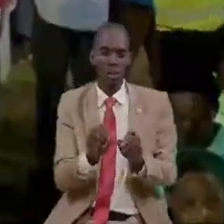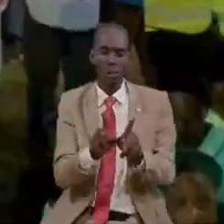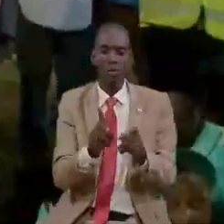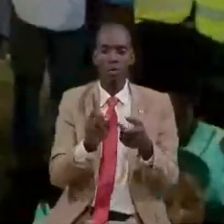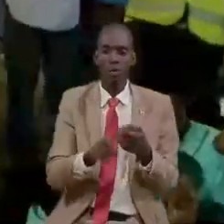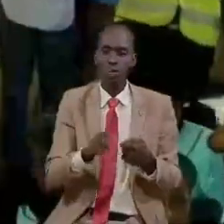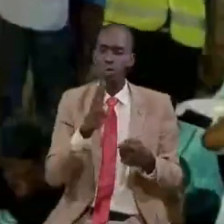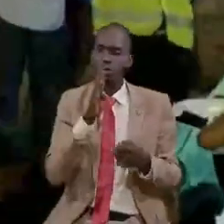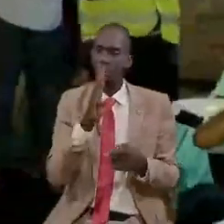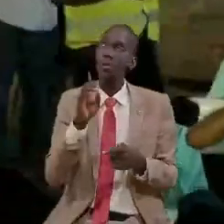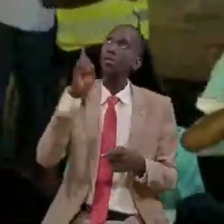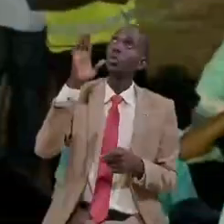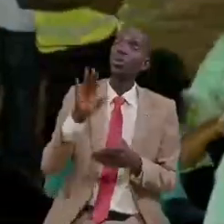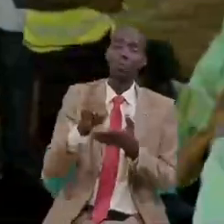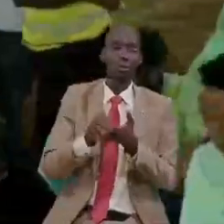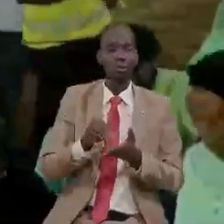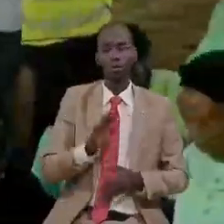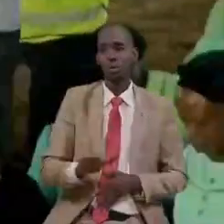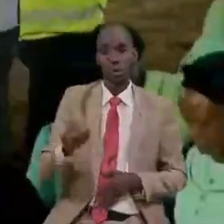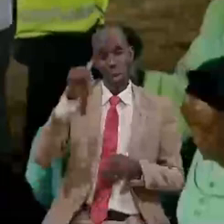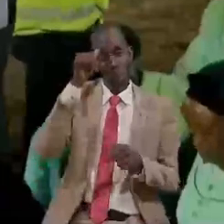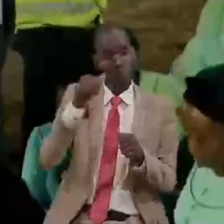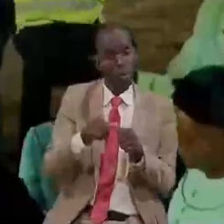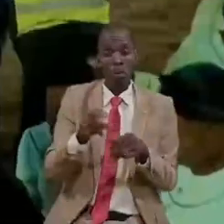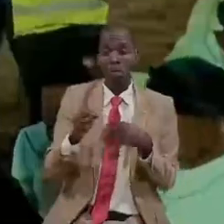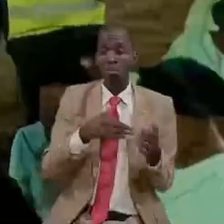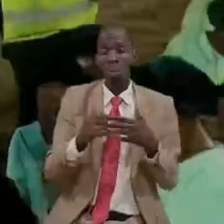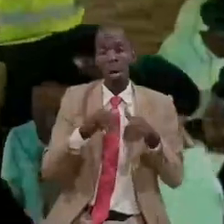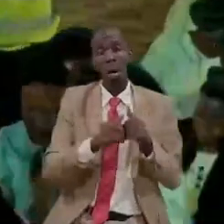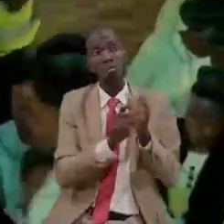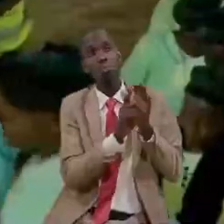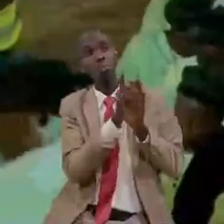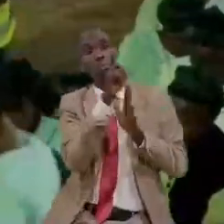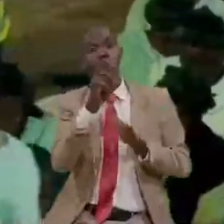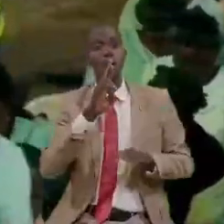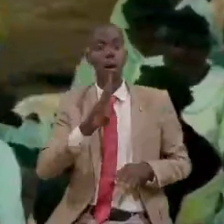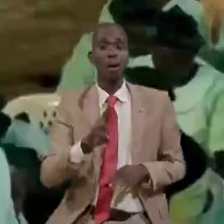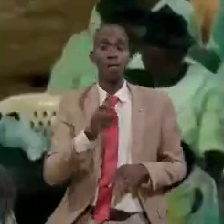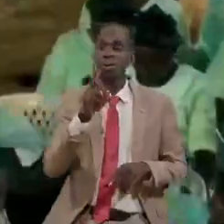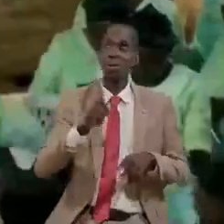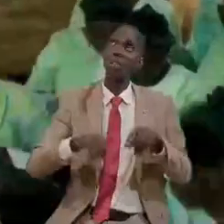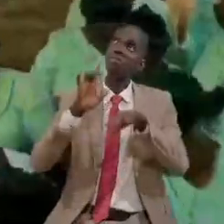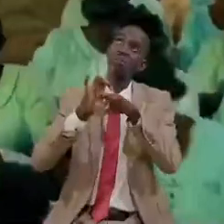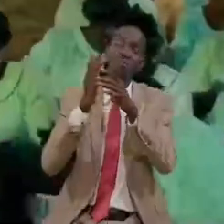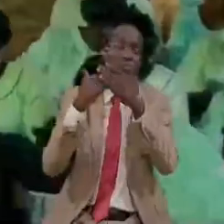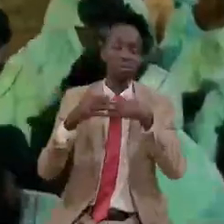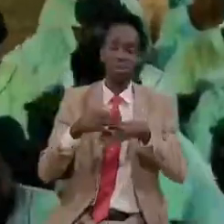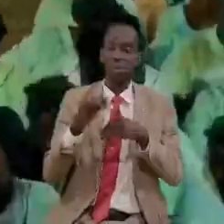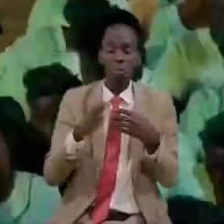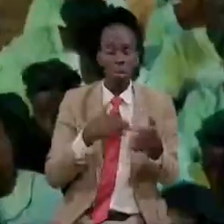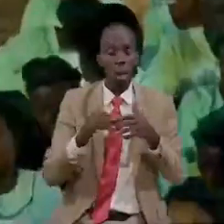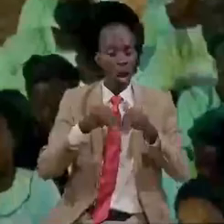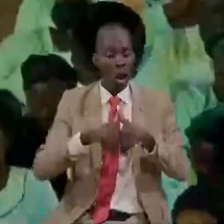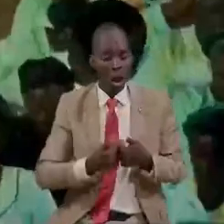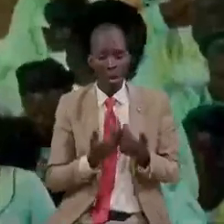Dieu. Rappelez-vous, quelque aussi élancé que vous soyez, ou quel que soit l'argent que vous avez,